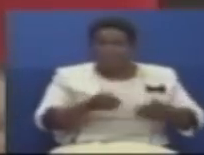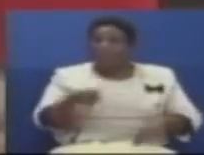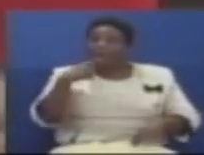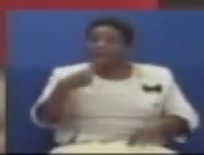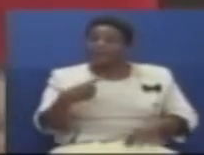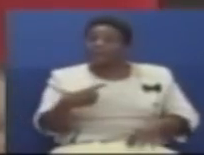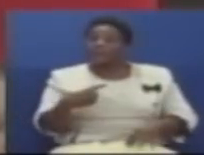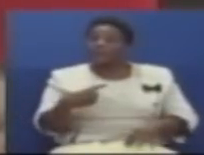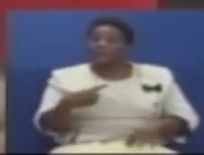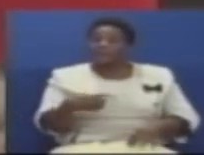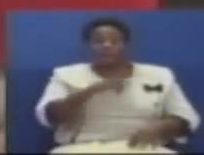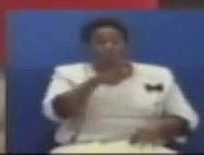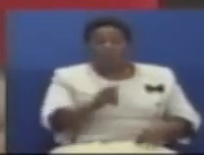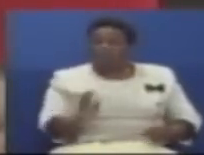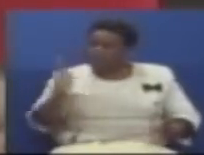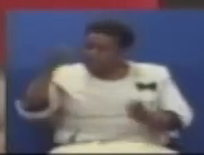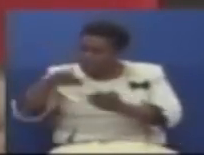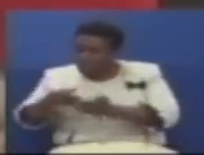hao watu. Nikaja nao watu kwa